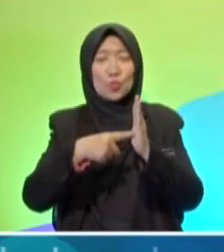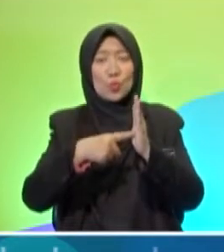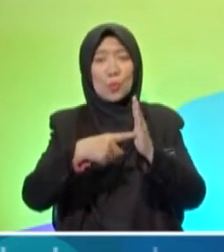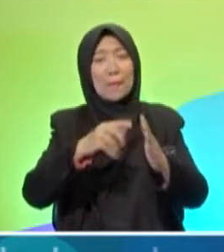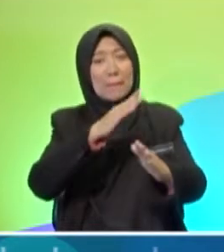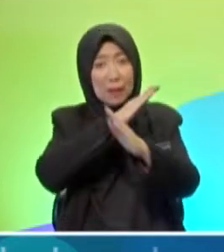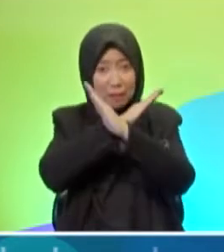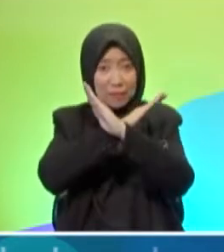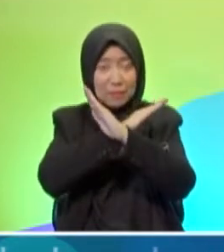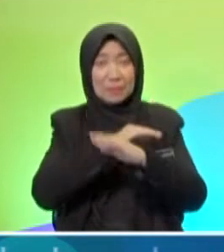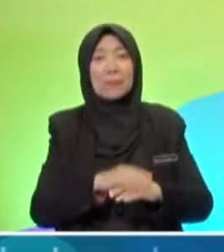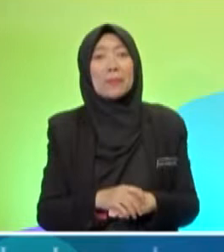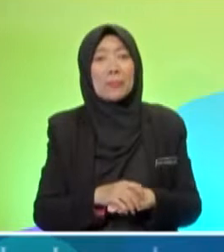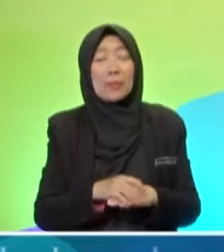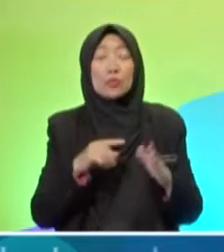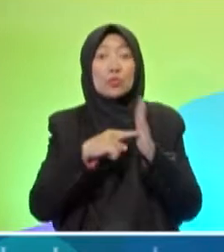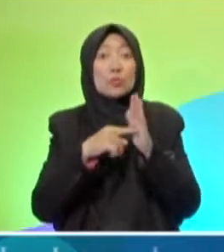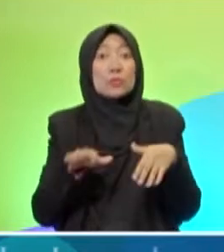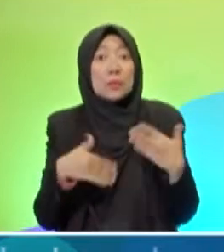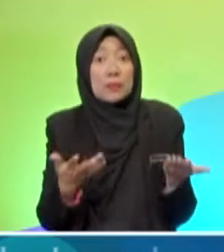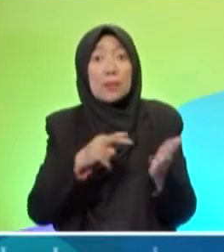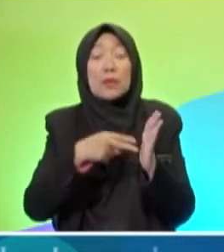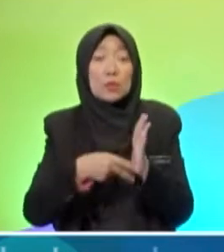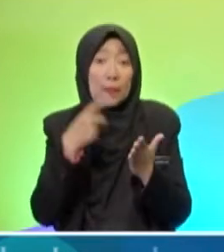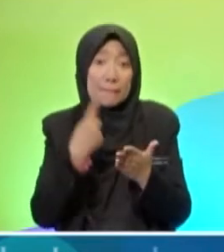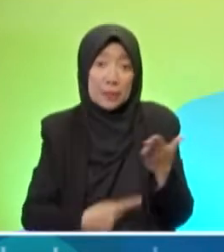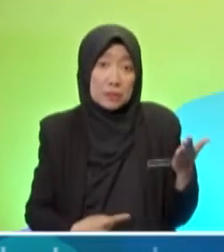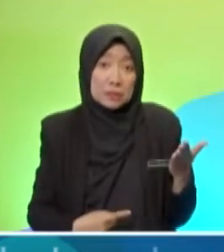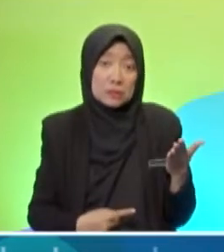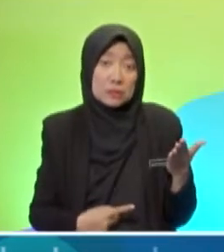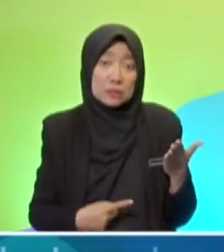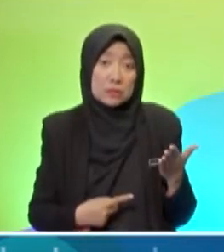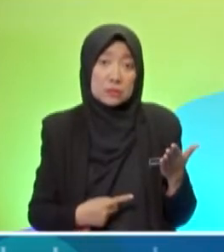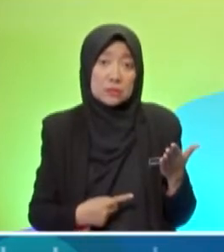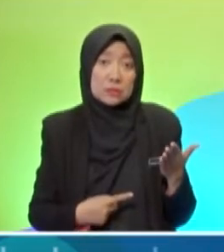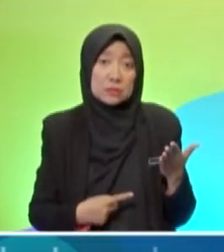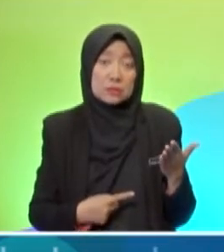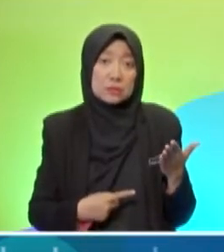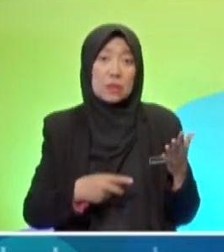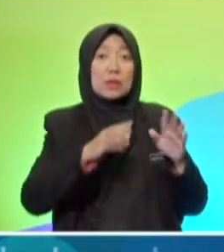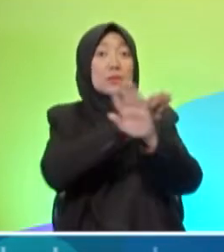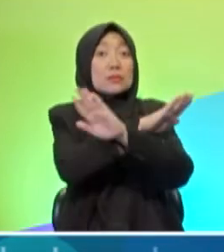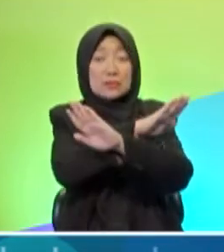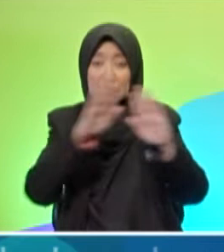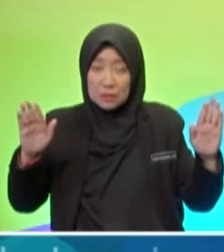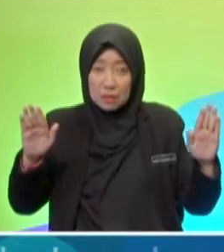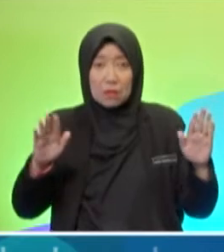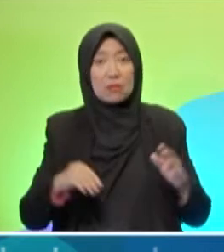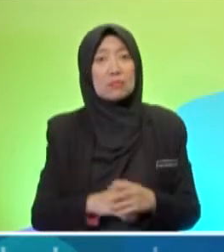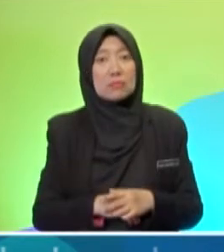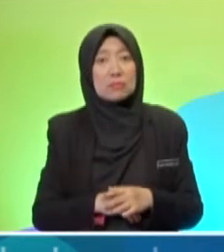jadi bin Abdul panggah gini masih apa-apa masih dilihat Hai tidak tidak